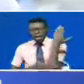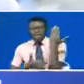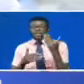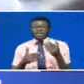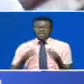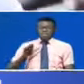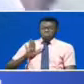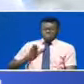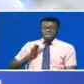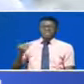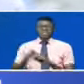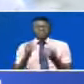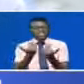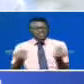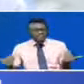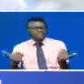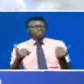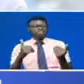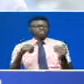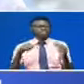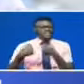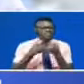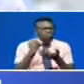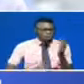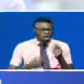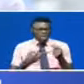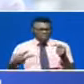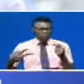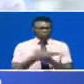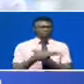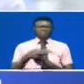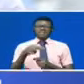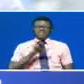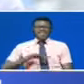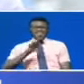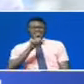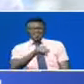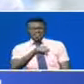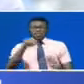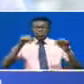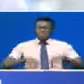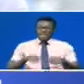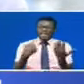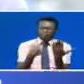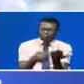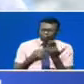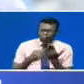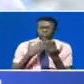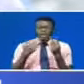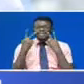wanawake na watoto ni ukeketaji ambao hutokea maeneo kama haya. Kwa hiyo leo tumeamua kuwa na mjadala